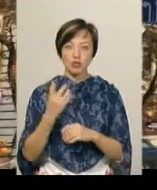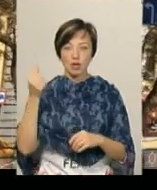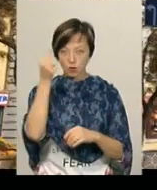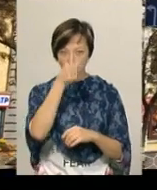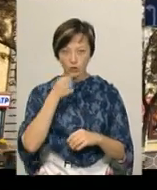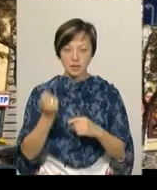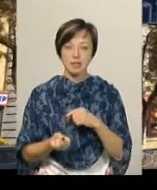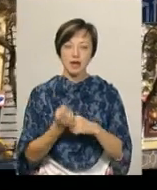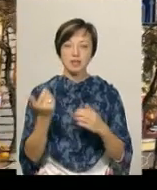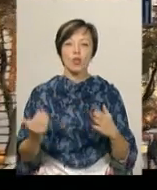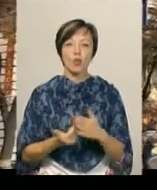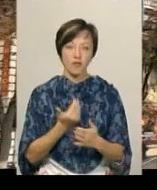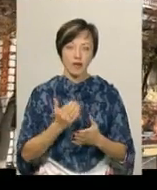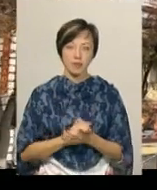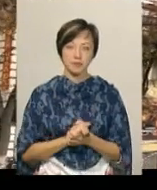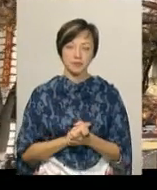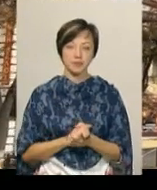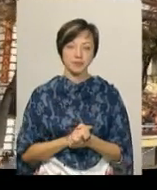років, з'явиться новий.